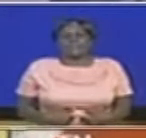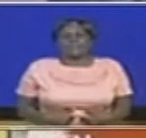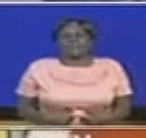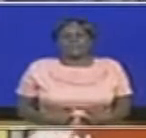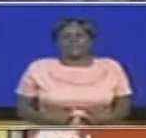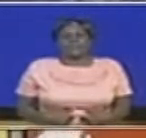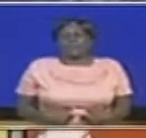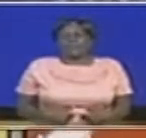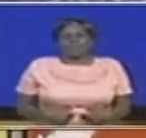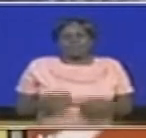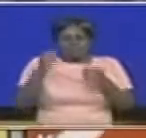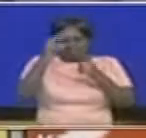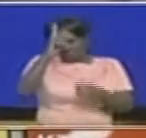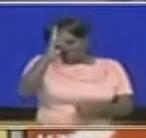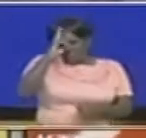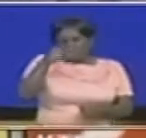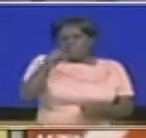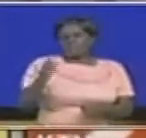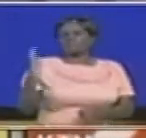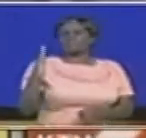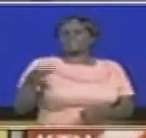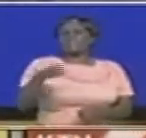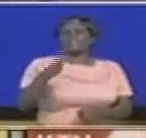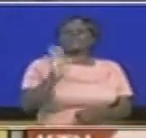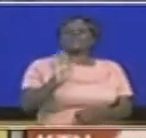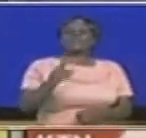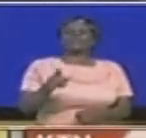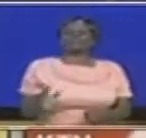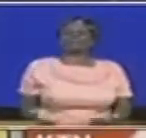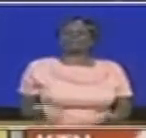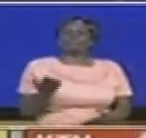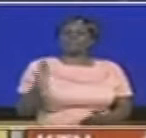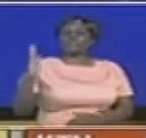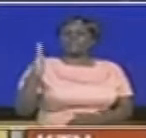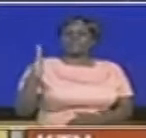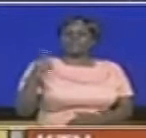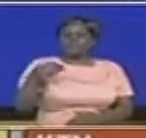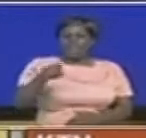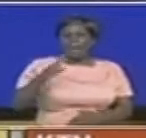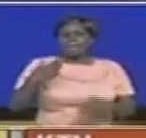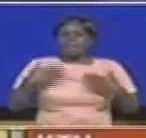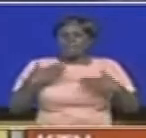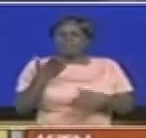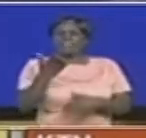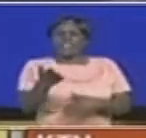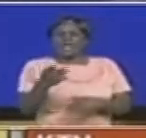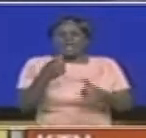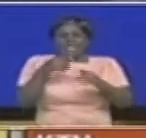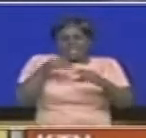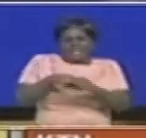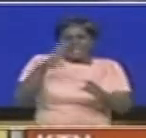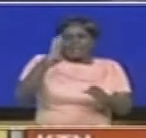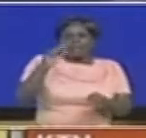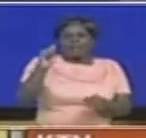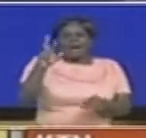Huku maafisa wa polisi wakionekana kushika doria eneo hilo kuimarisha usalama kwa wanakijiji wa Wasorongai na Baragoi yote, ni